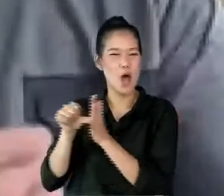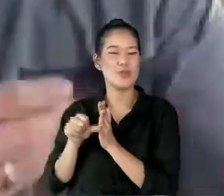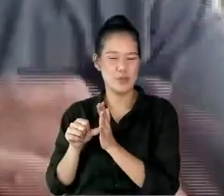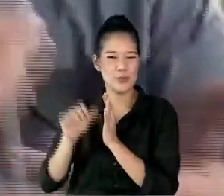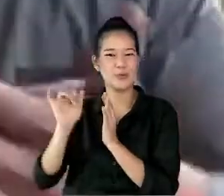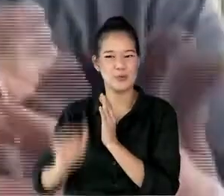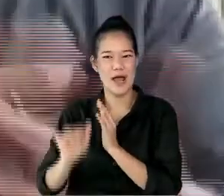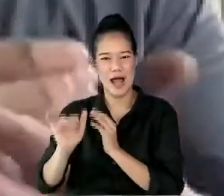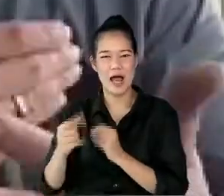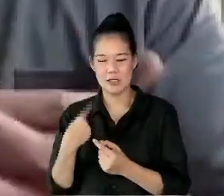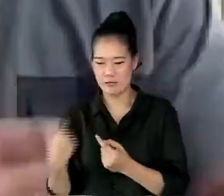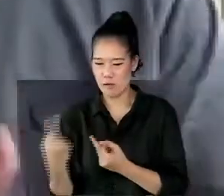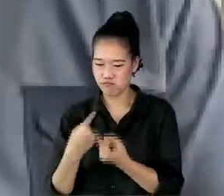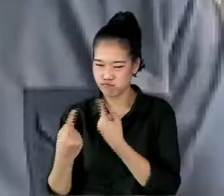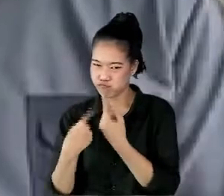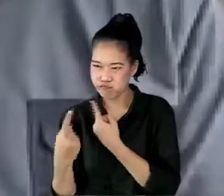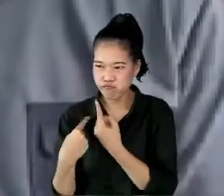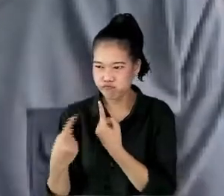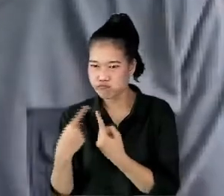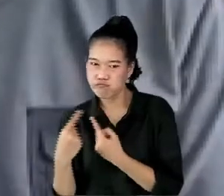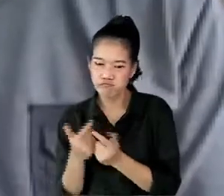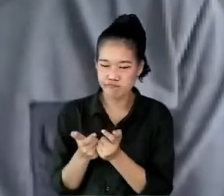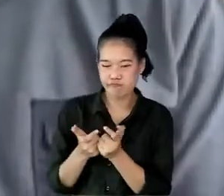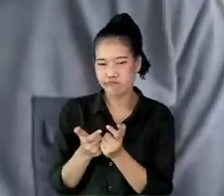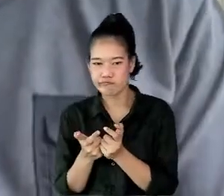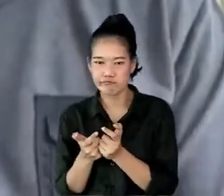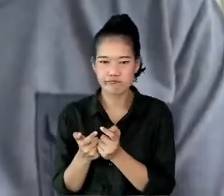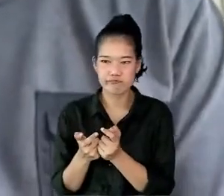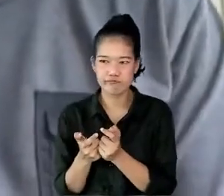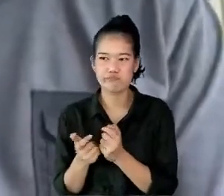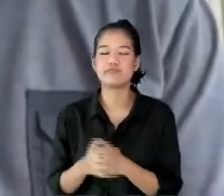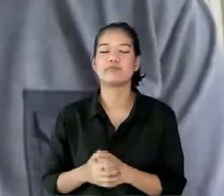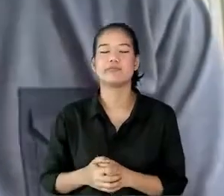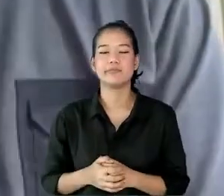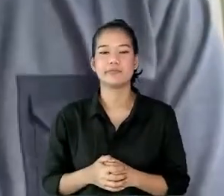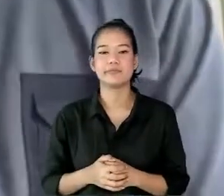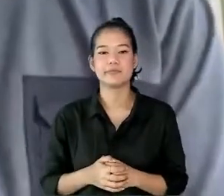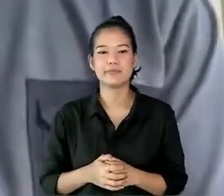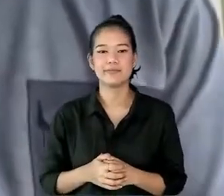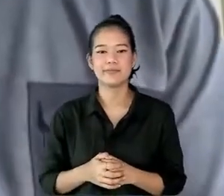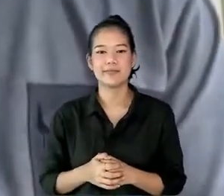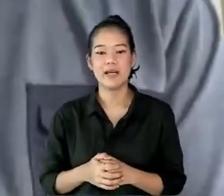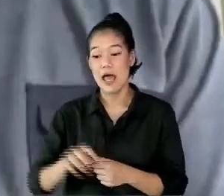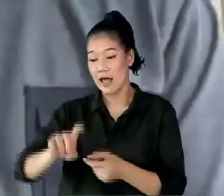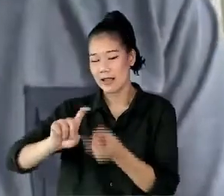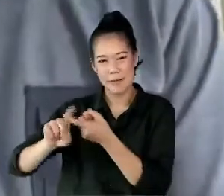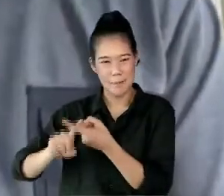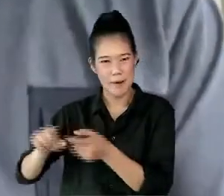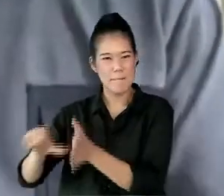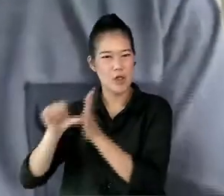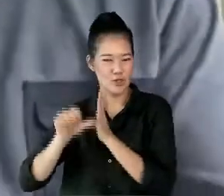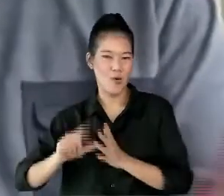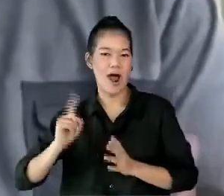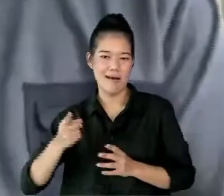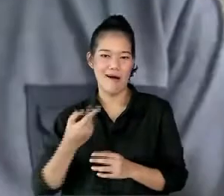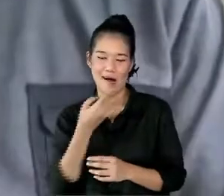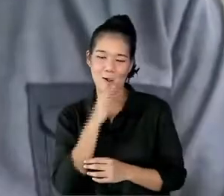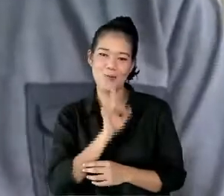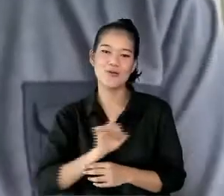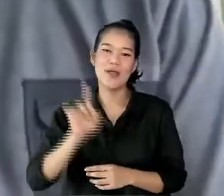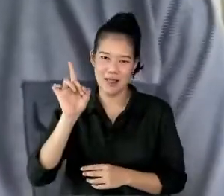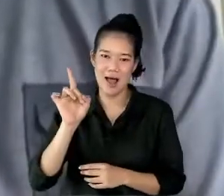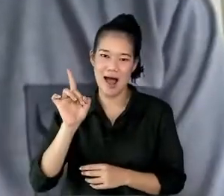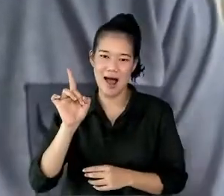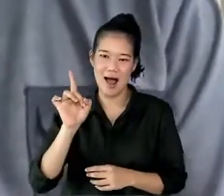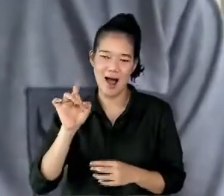kita tektokan juga sangat sering gitu loh lewat juga gitu ya, dibantu teman-teman ya alhamdulillah